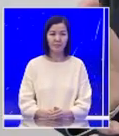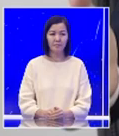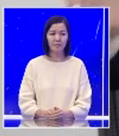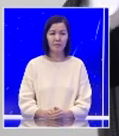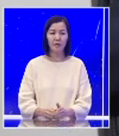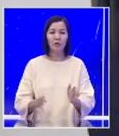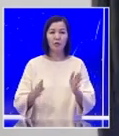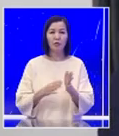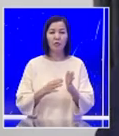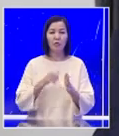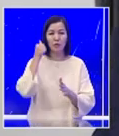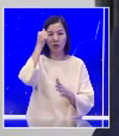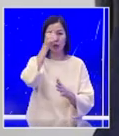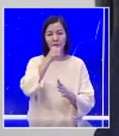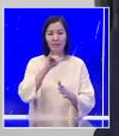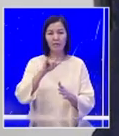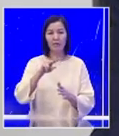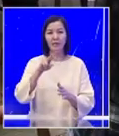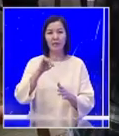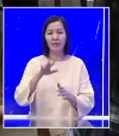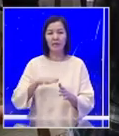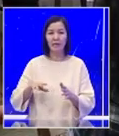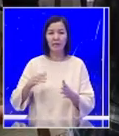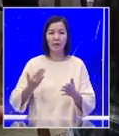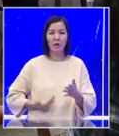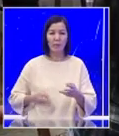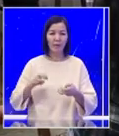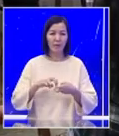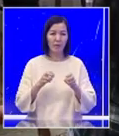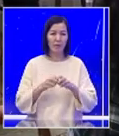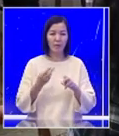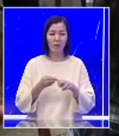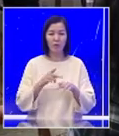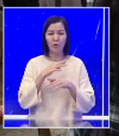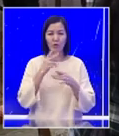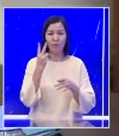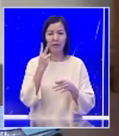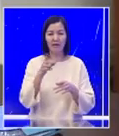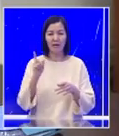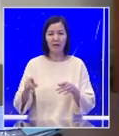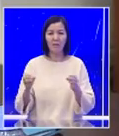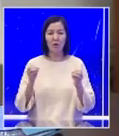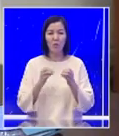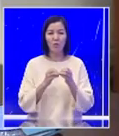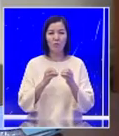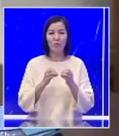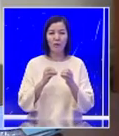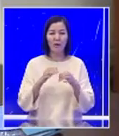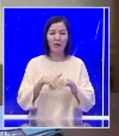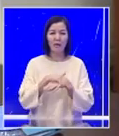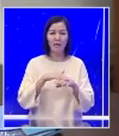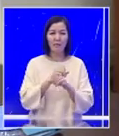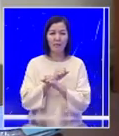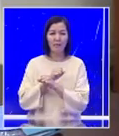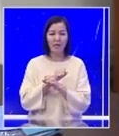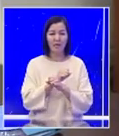Тоғыз жолдың торабындағы леліктерді әлеуметтік мәселе қатты алаңдатады. Ауданнан арнайы келген екі азаматша 10000-нан аса тұрғыны бар саяжайдың